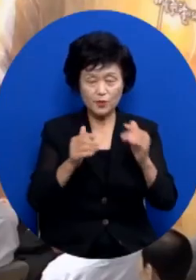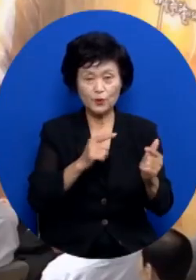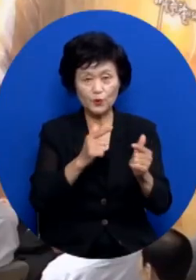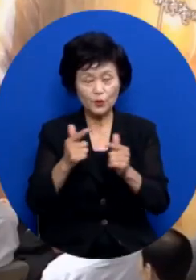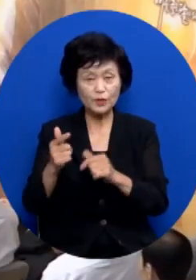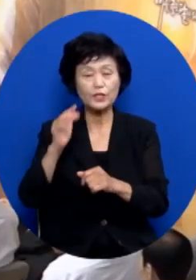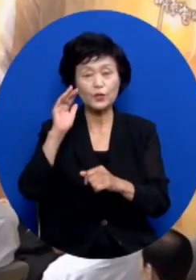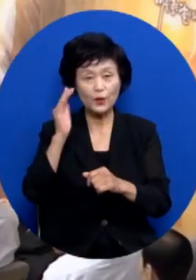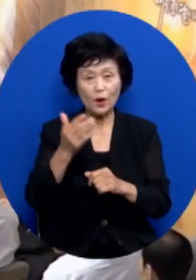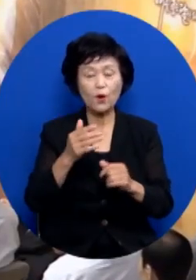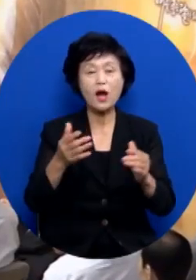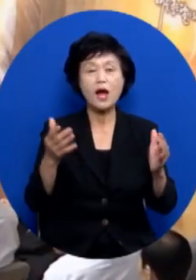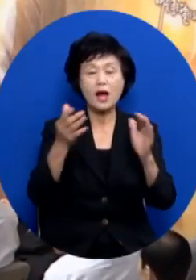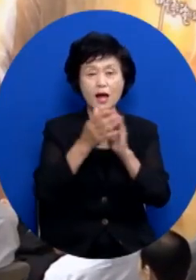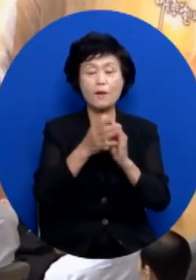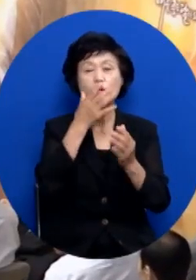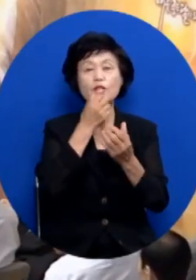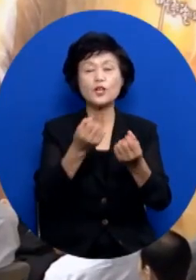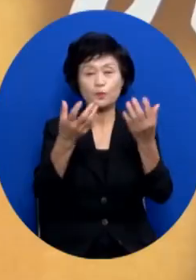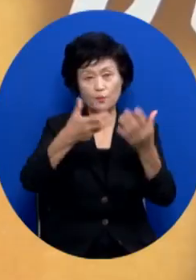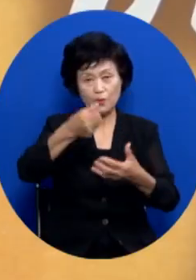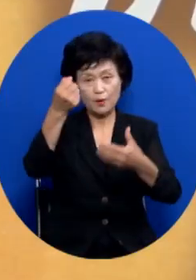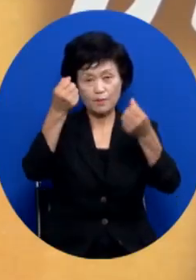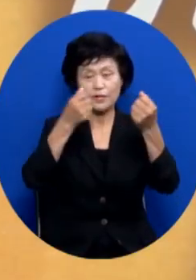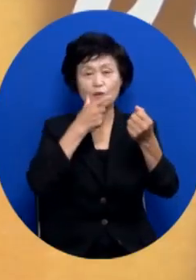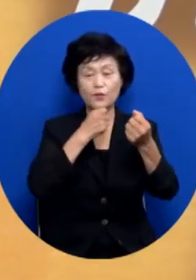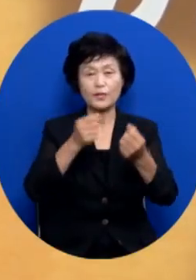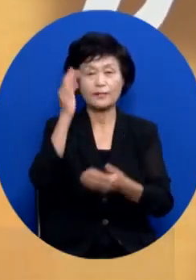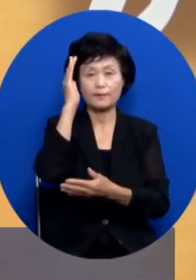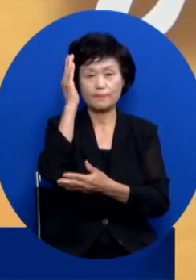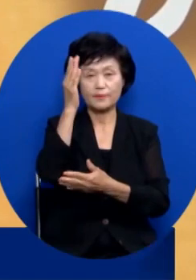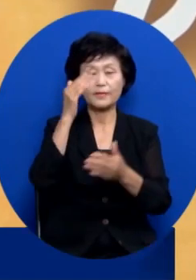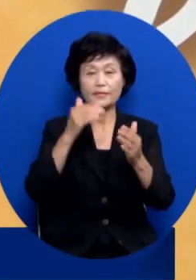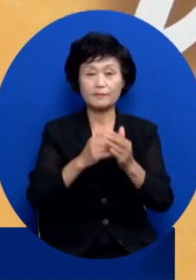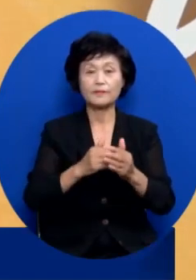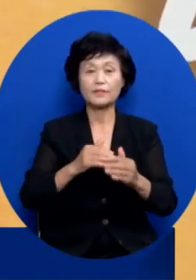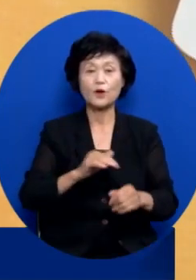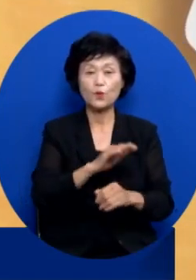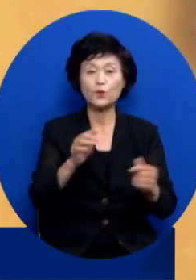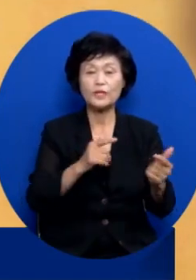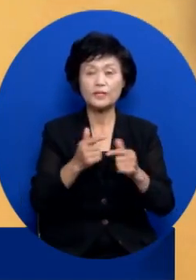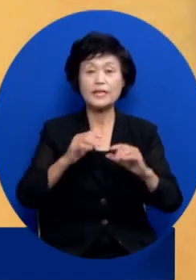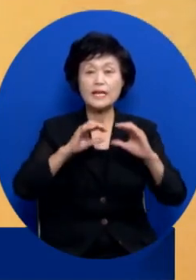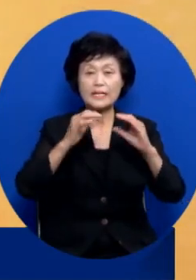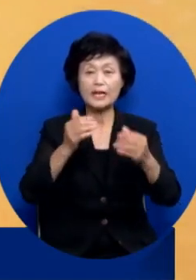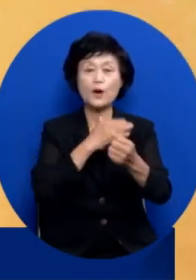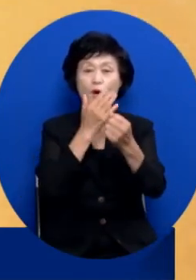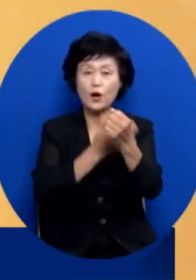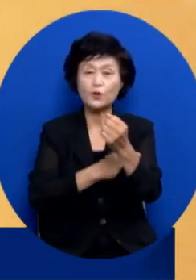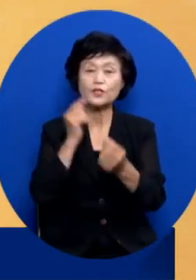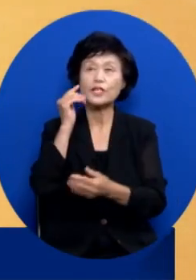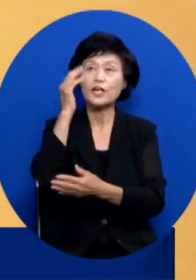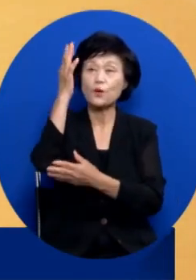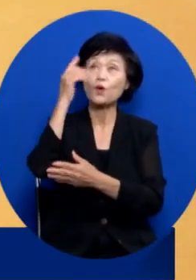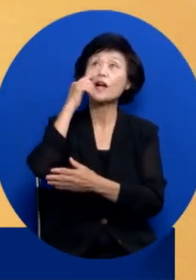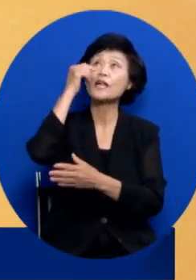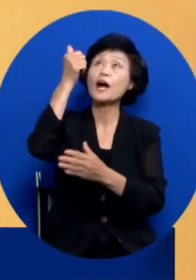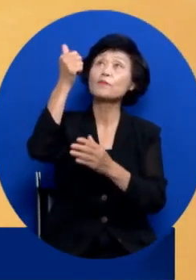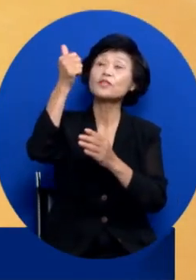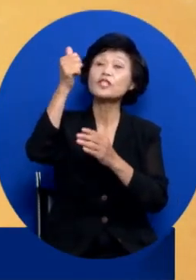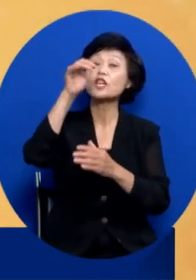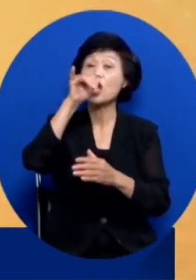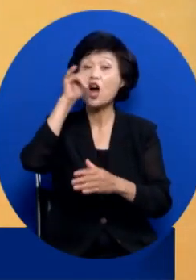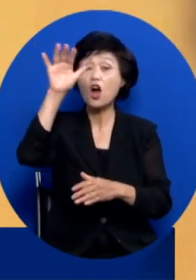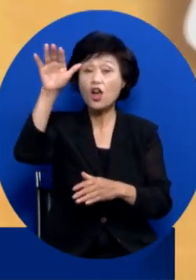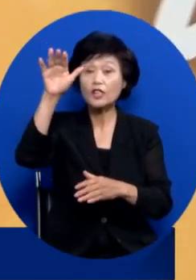축복을 받길 바란다고 강조했습니다. 우리는 나라와 권세와 영광이 아버지께 있다고 그렇게 고백을